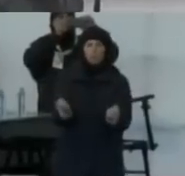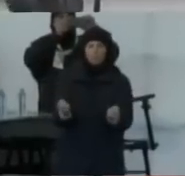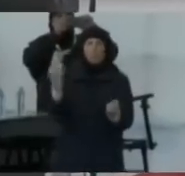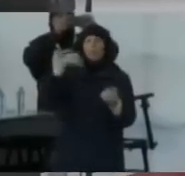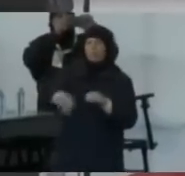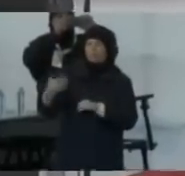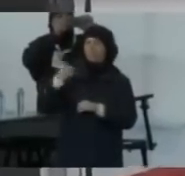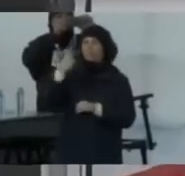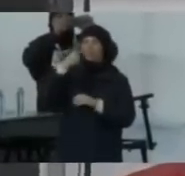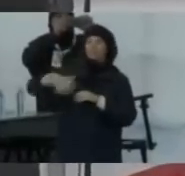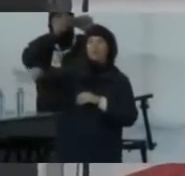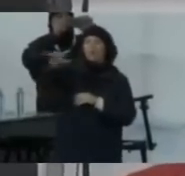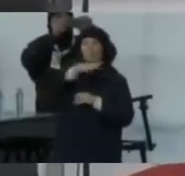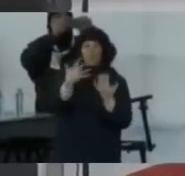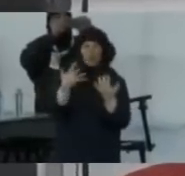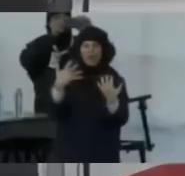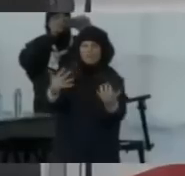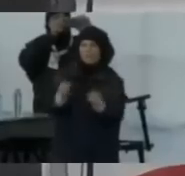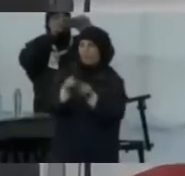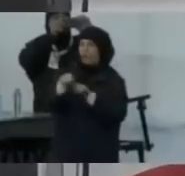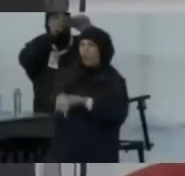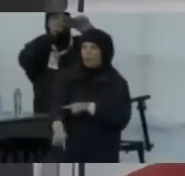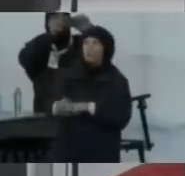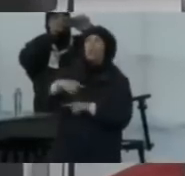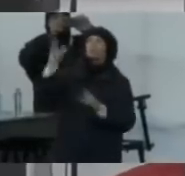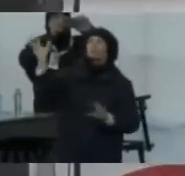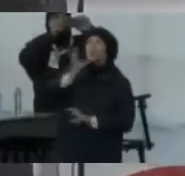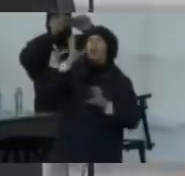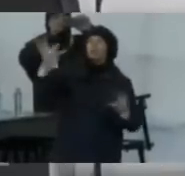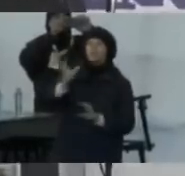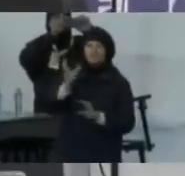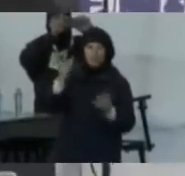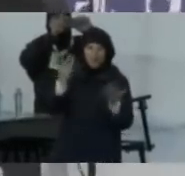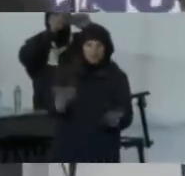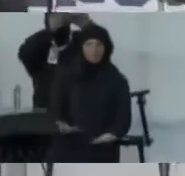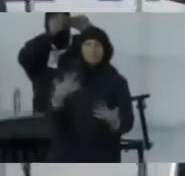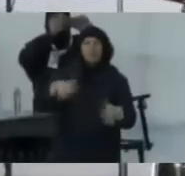così dicevo che noi eravamo un sogno, non siamo neanche più un sogno.